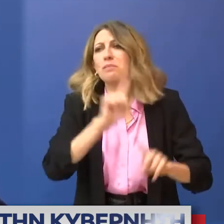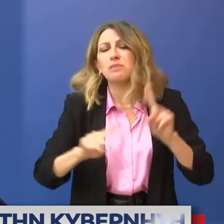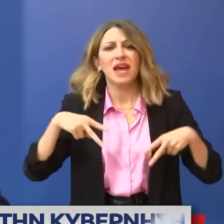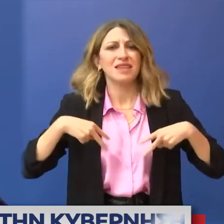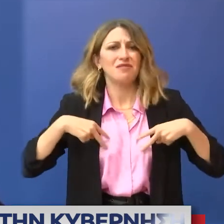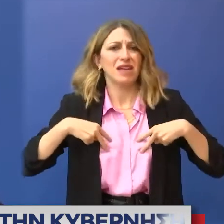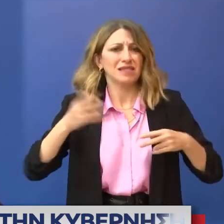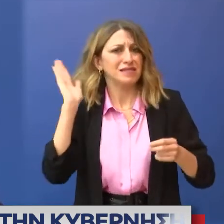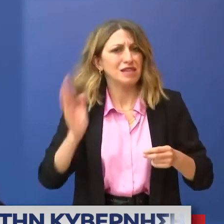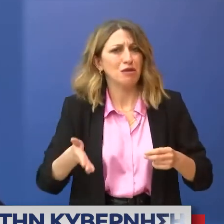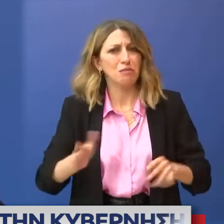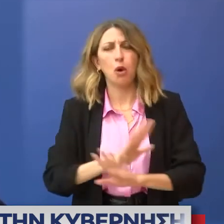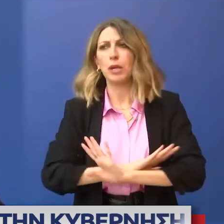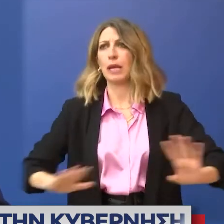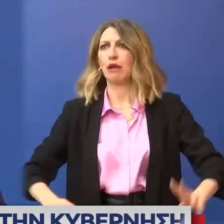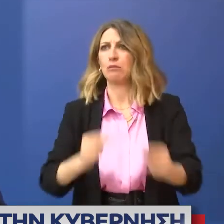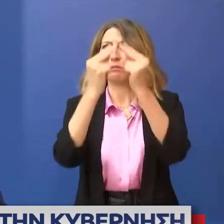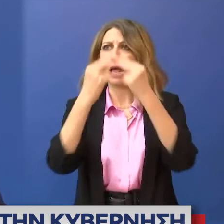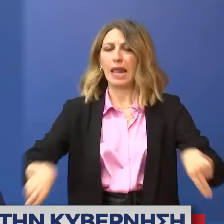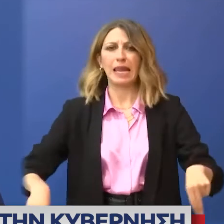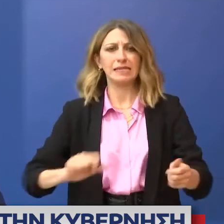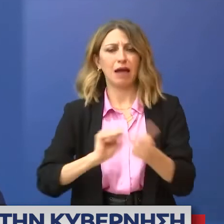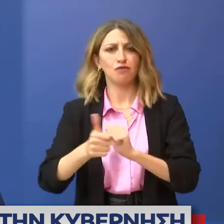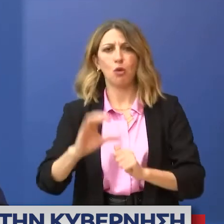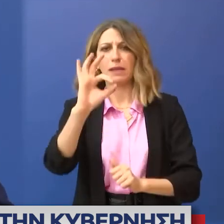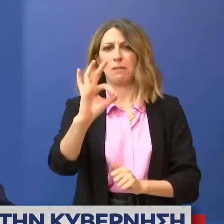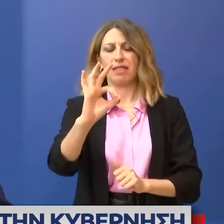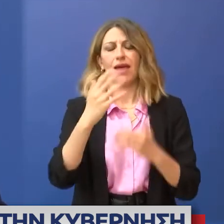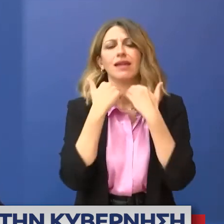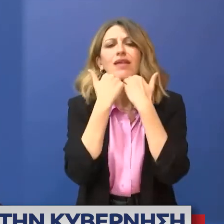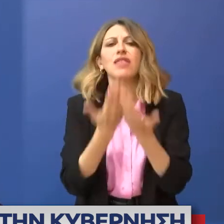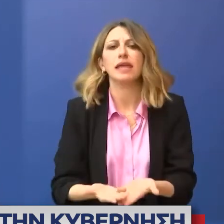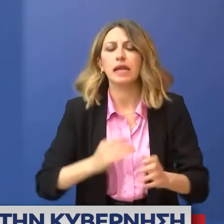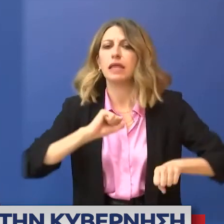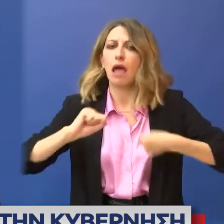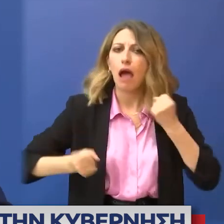να πάθουμε είναι να ξαναμπούμε στο στόχαστρο εκείνων που υποβαθμίζουν οικονομίες, των αγορών που δημιουργούν